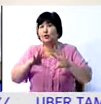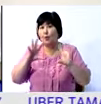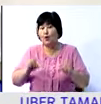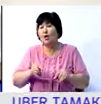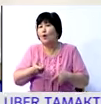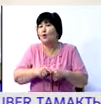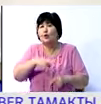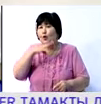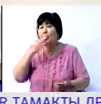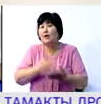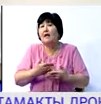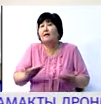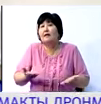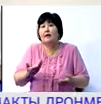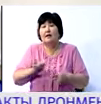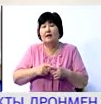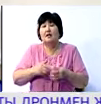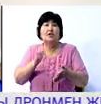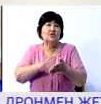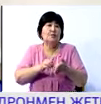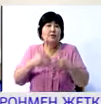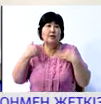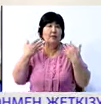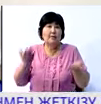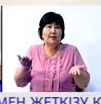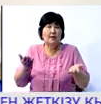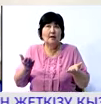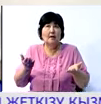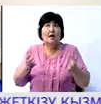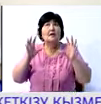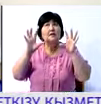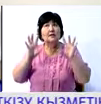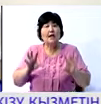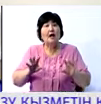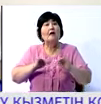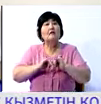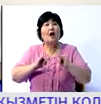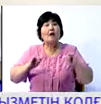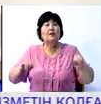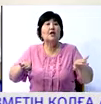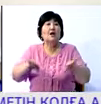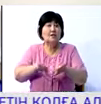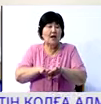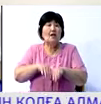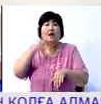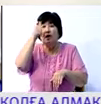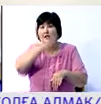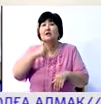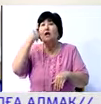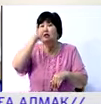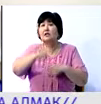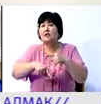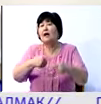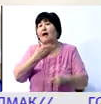Өте көп болып тұр. Неге екенін оның соның себебін де білмейміз. Заң жаңағы дамып келе жатқан сияқты жылда-жылда біз